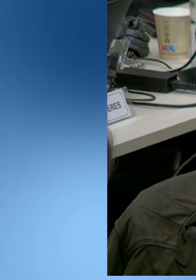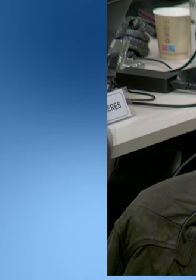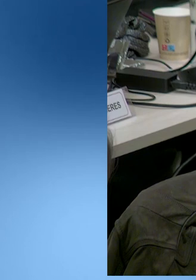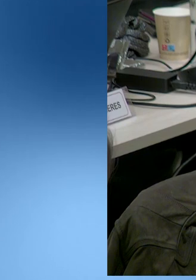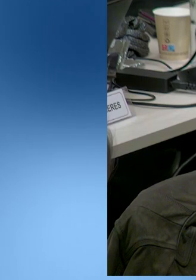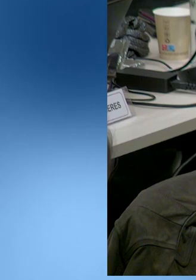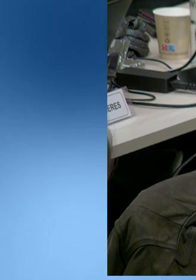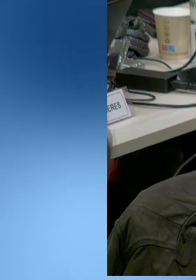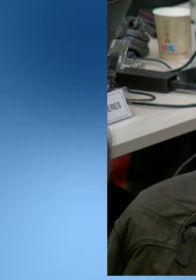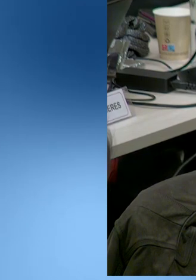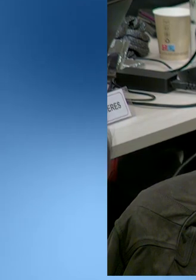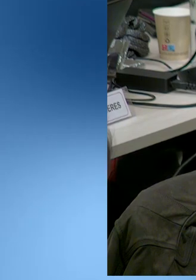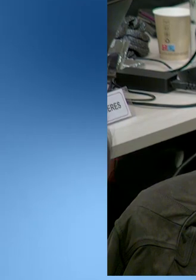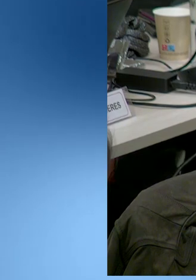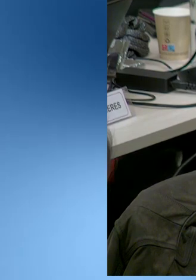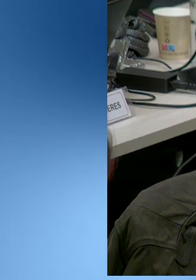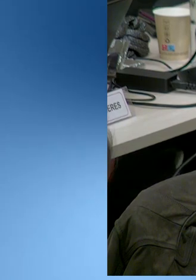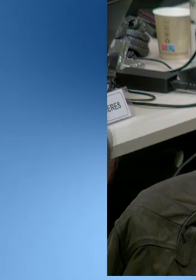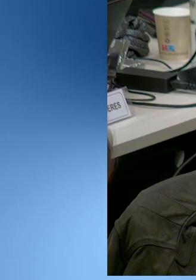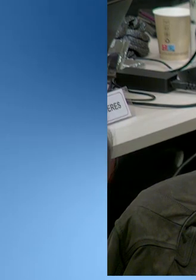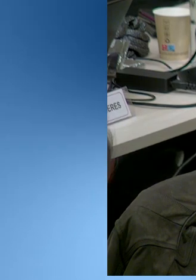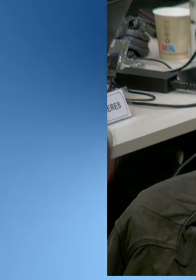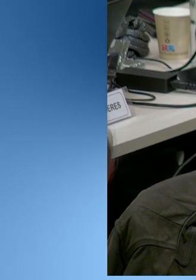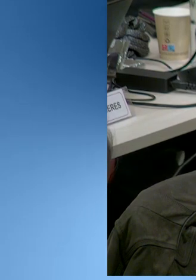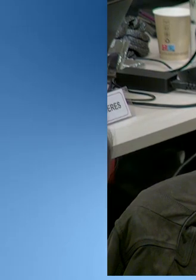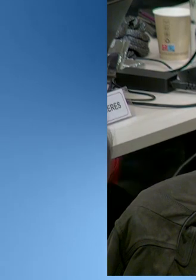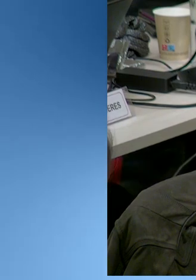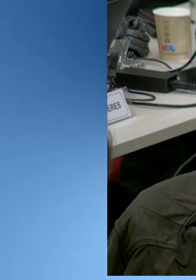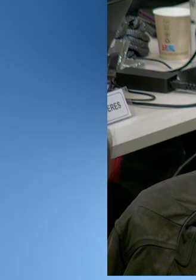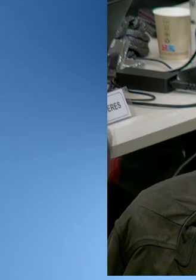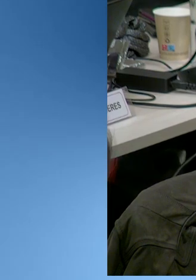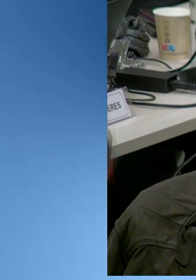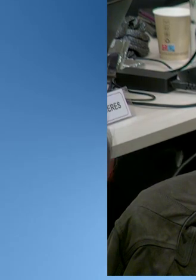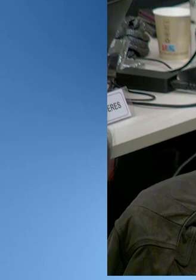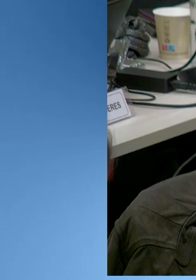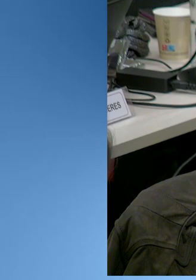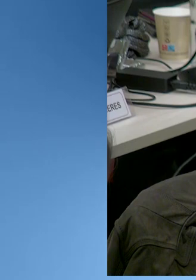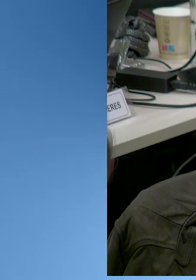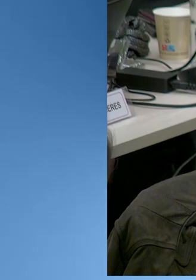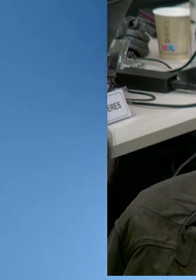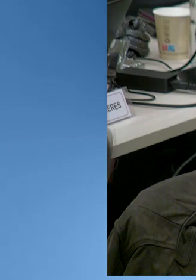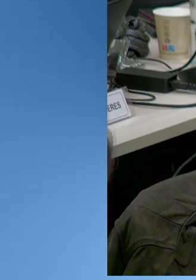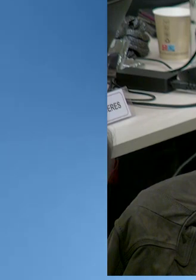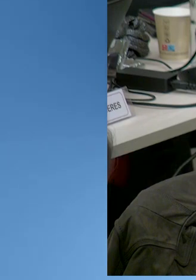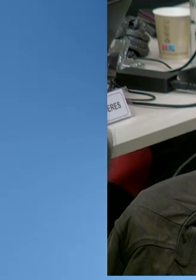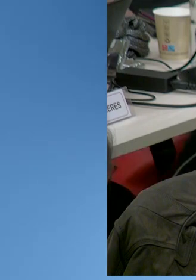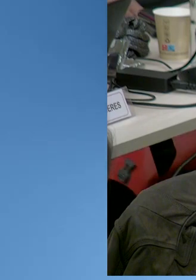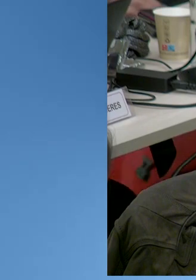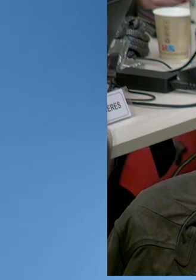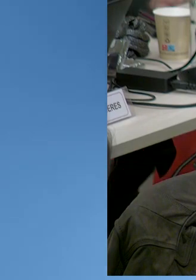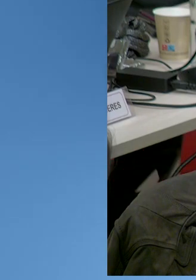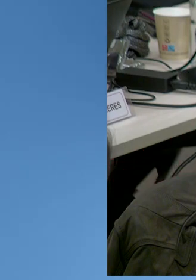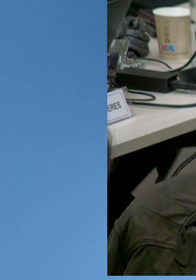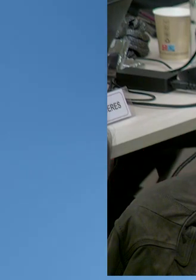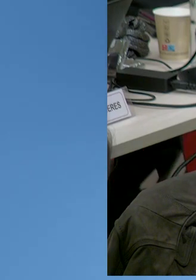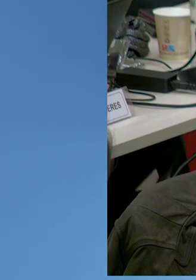c'est que nous serons mieux préparé pour la réunion de la commission à la prochaine édition je tiens à préciser